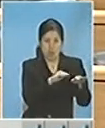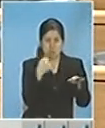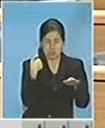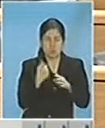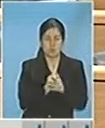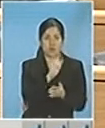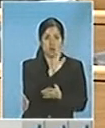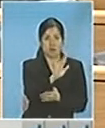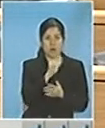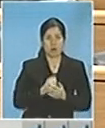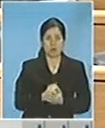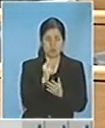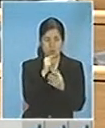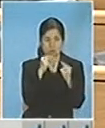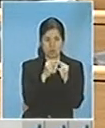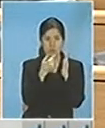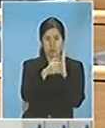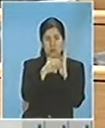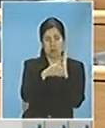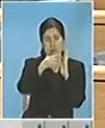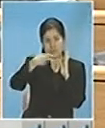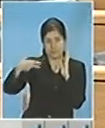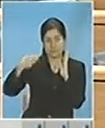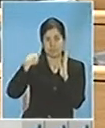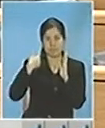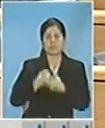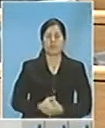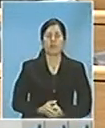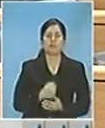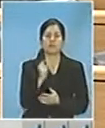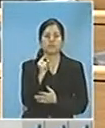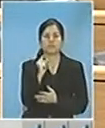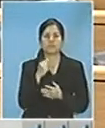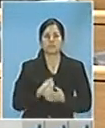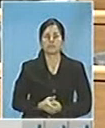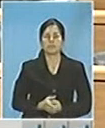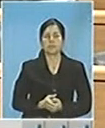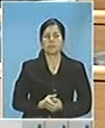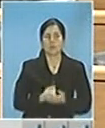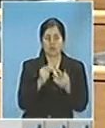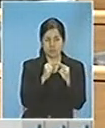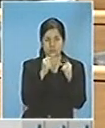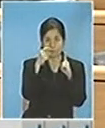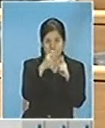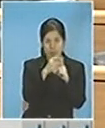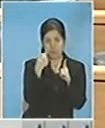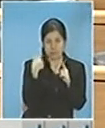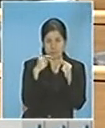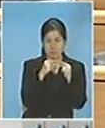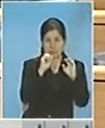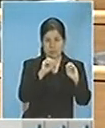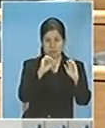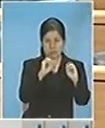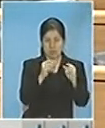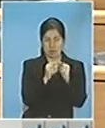คือภาษาอีสานและคำที่เป็นปรัชญาที่สอน